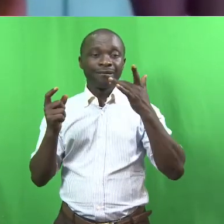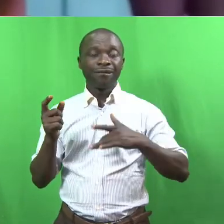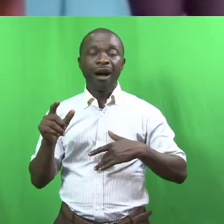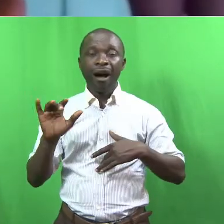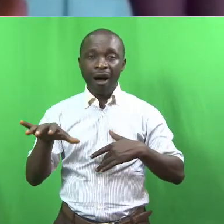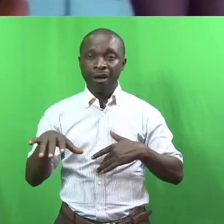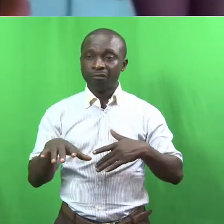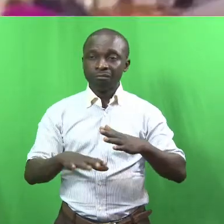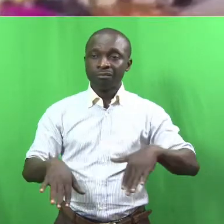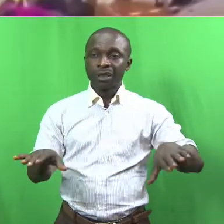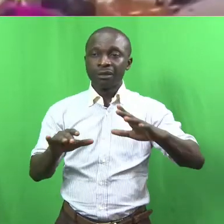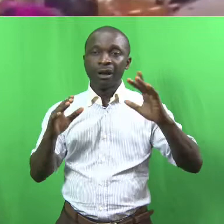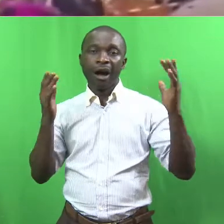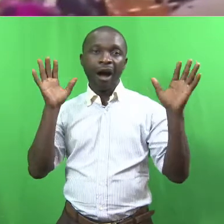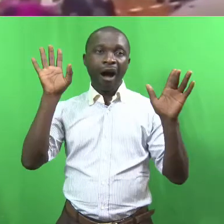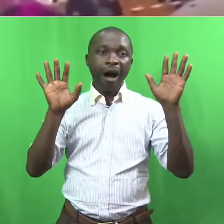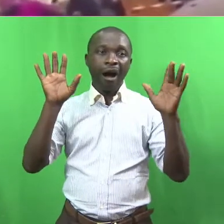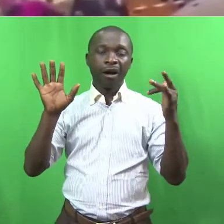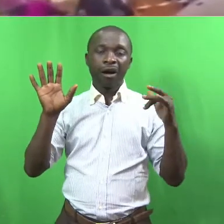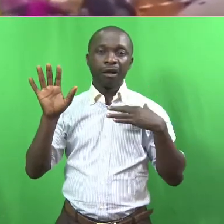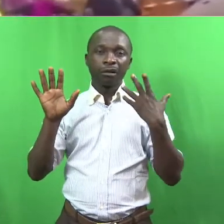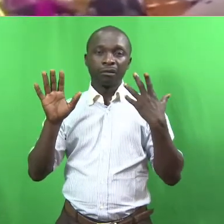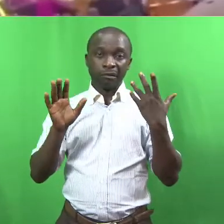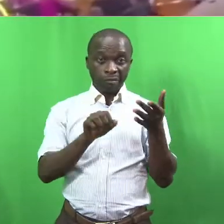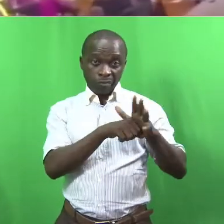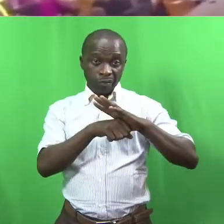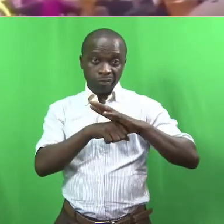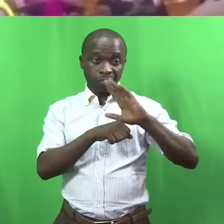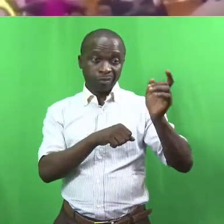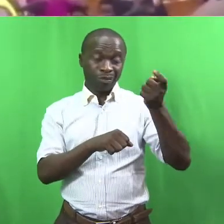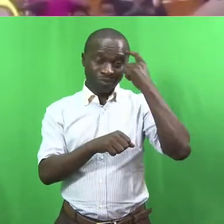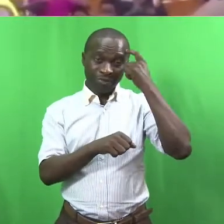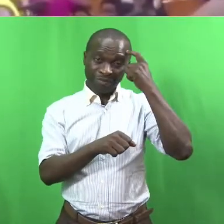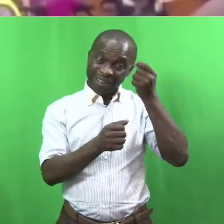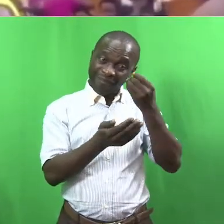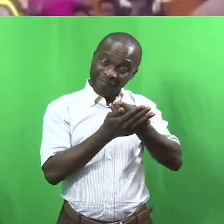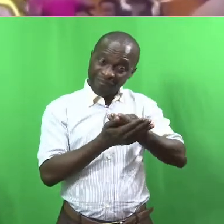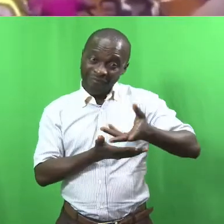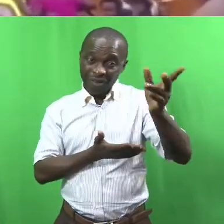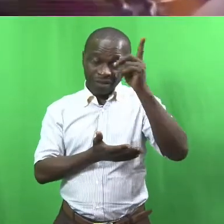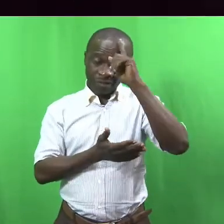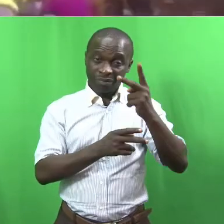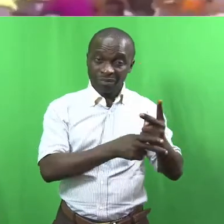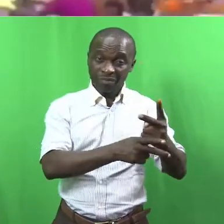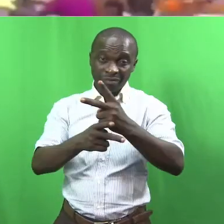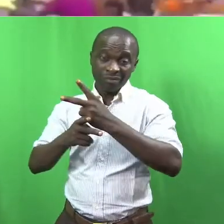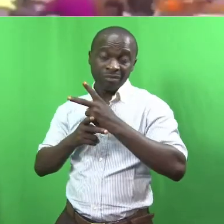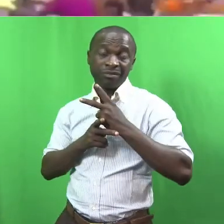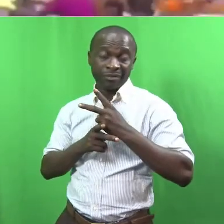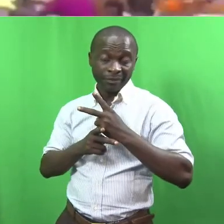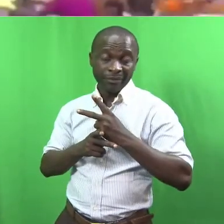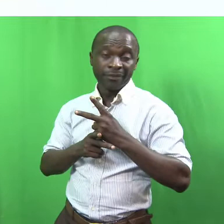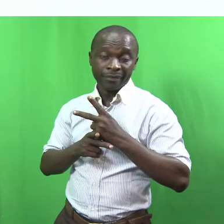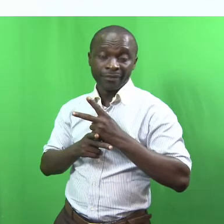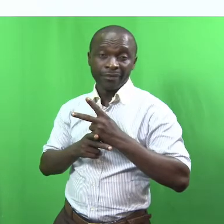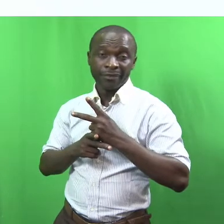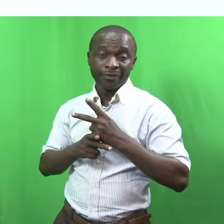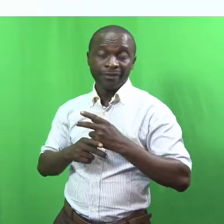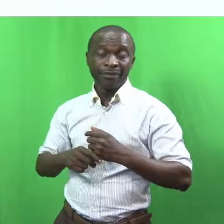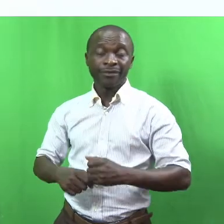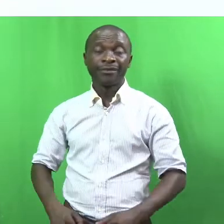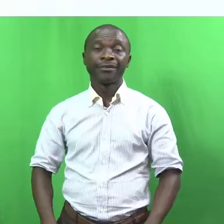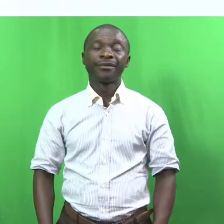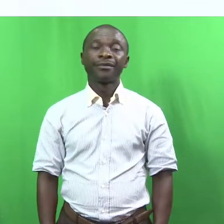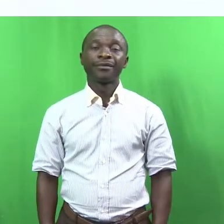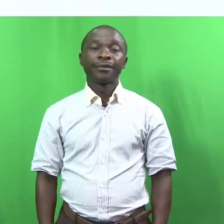qui coûte extrêmement cher à ce pays qui se bat déjà pour résoudre de nombreux défis dont il fait face au quotidien.